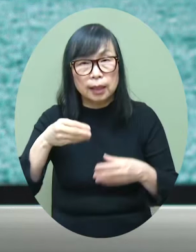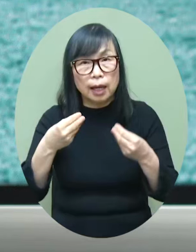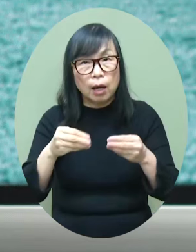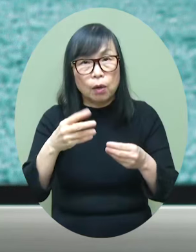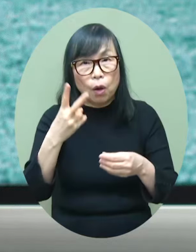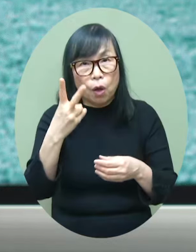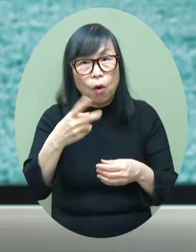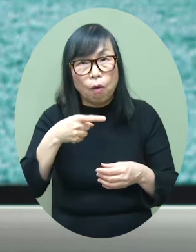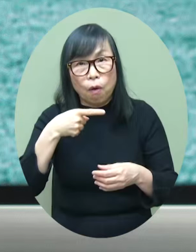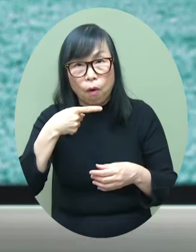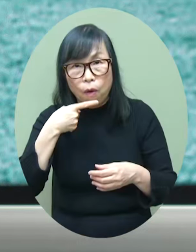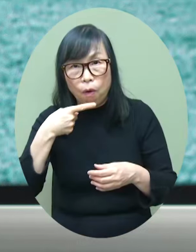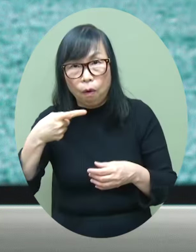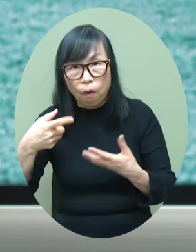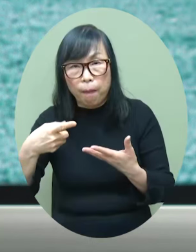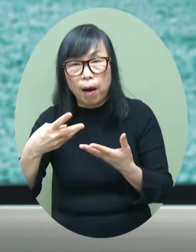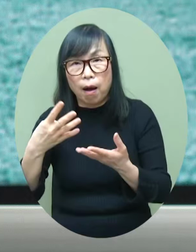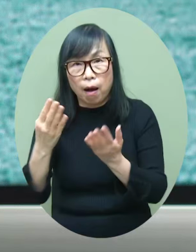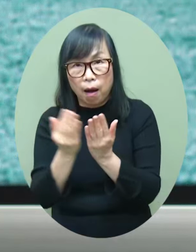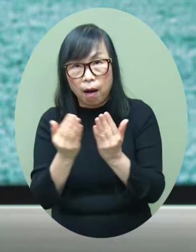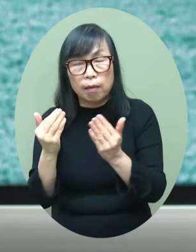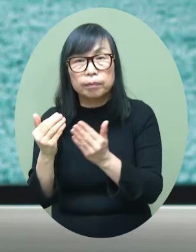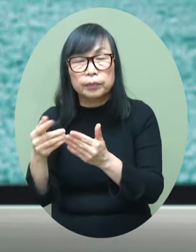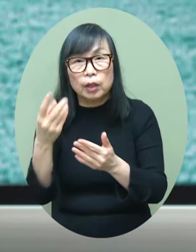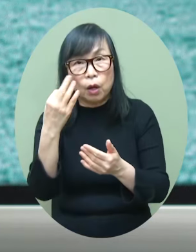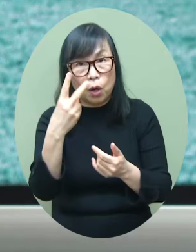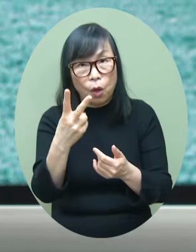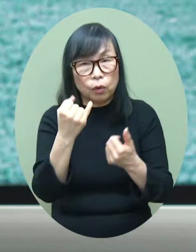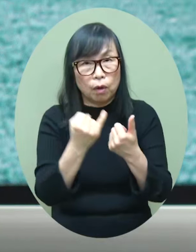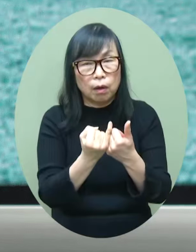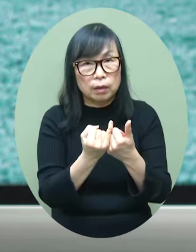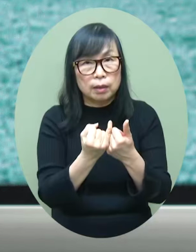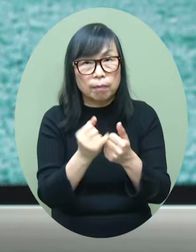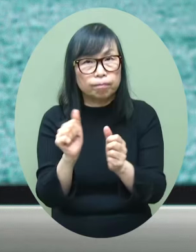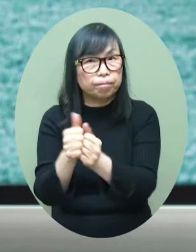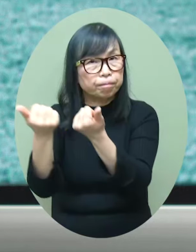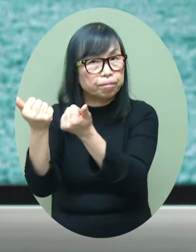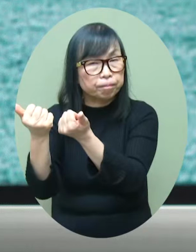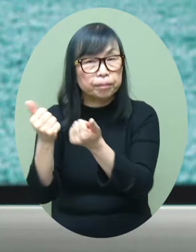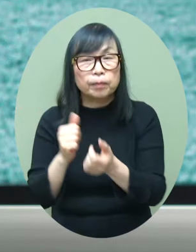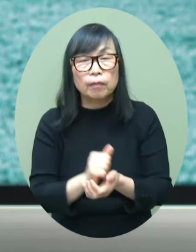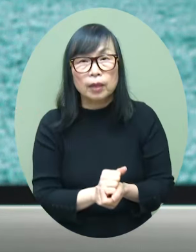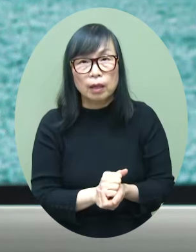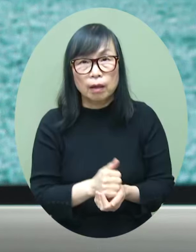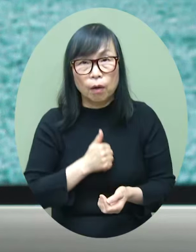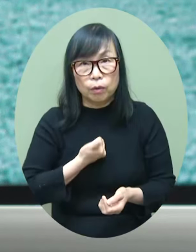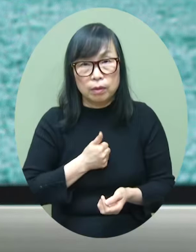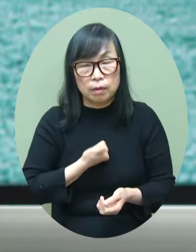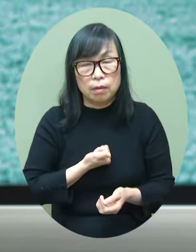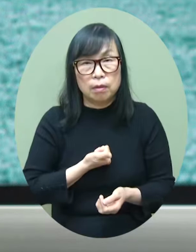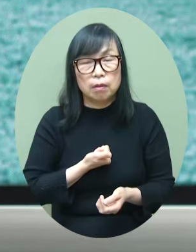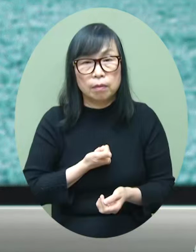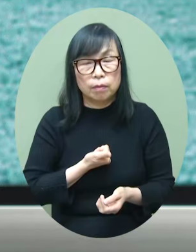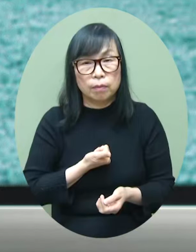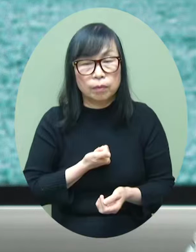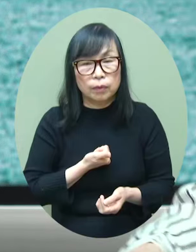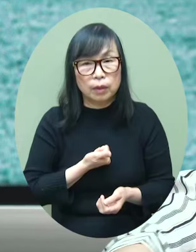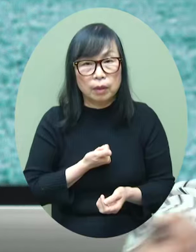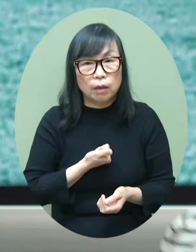班級嘅學生。咁嗰2個學生就互相就唔相識噶啦。咁、那個老師都係應